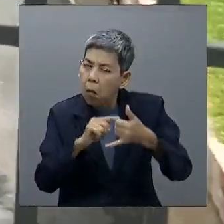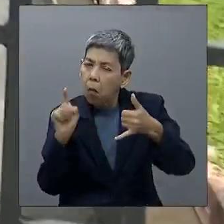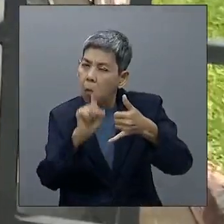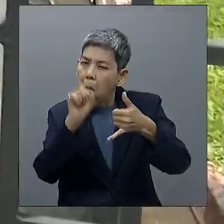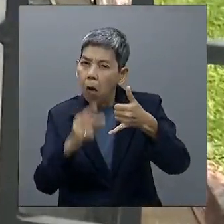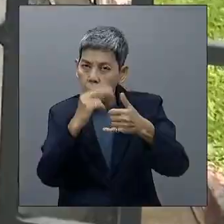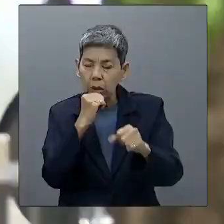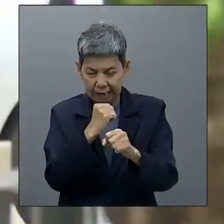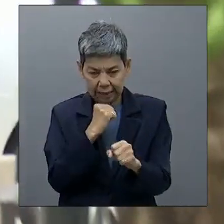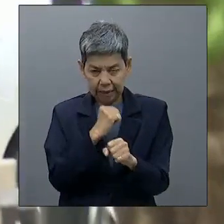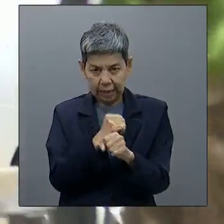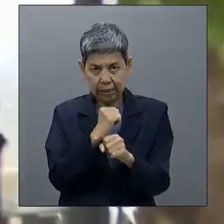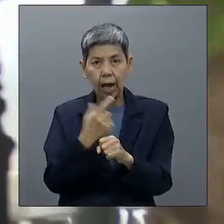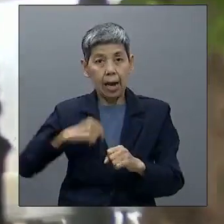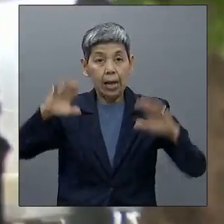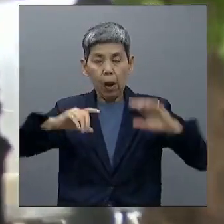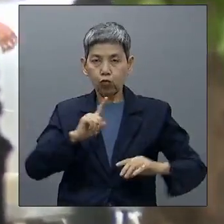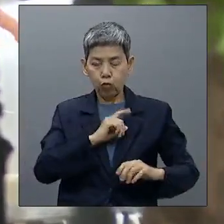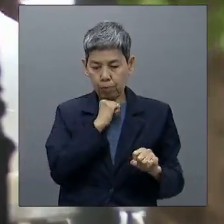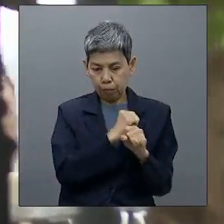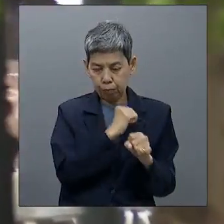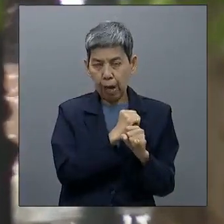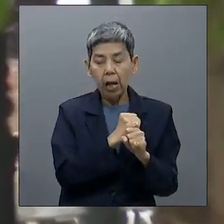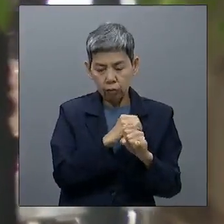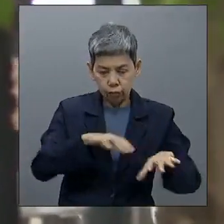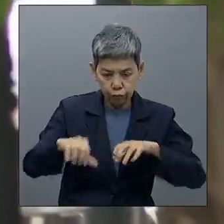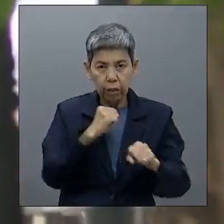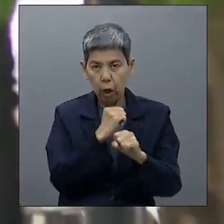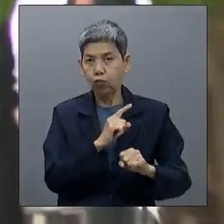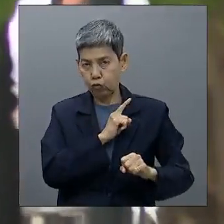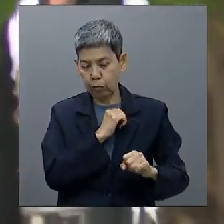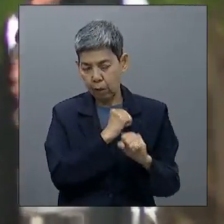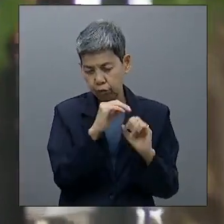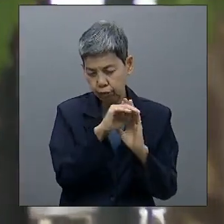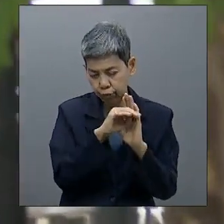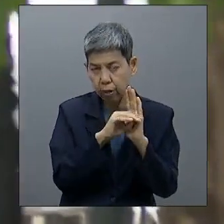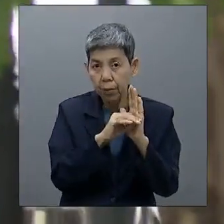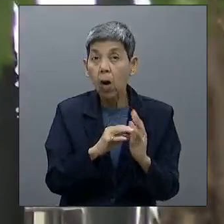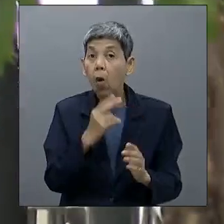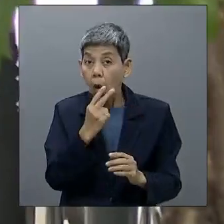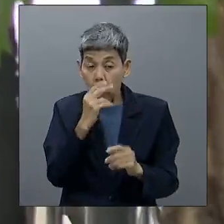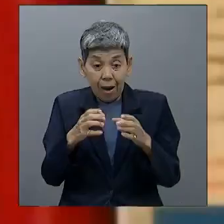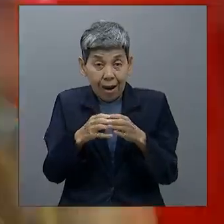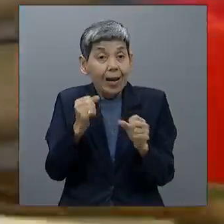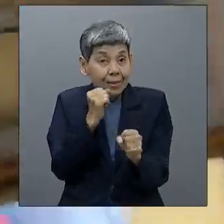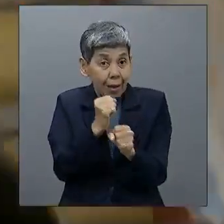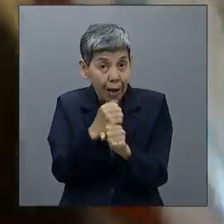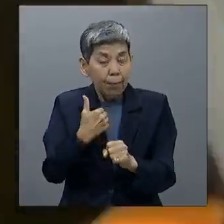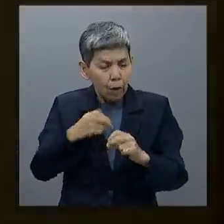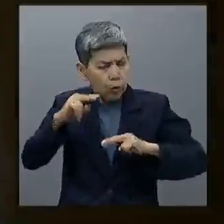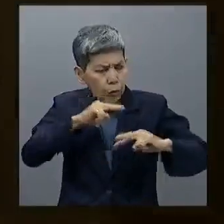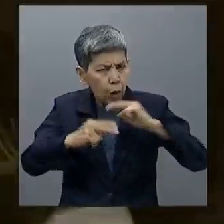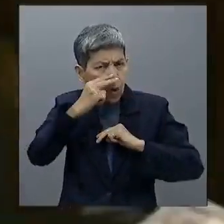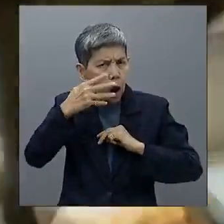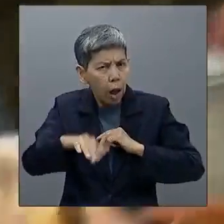กรอบการทำงานของสำนักงานอัยการสูงสุดเข้ามากำกับเพิ่มเติมด้วยคือเมื่อมีการตั้งคณะทำงานขึ้นมาพิจารณาสำนวน